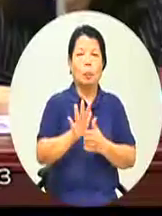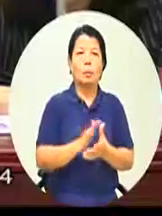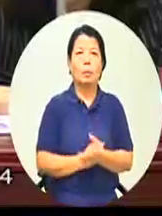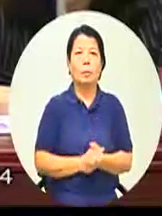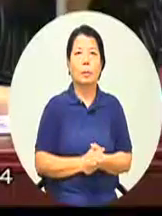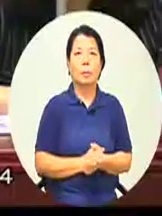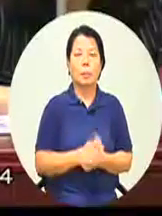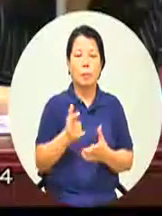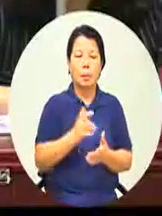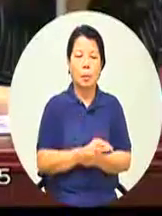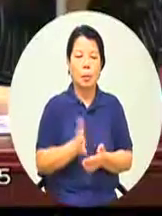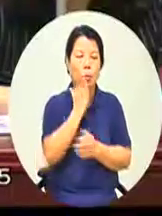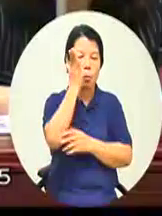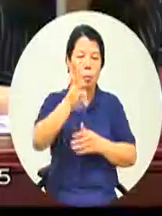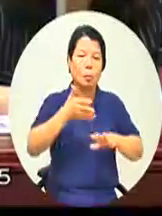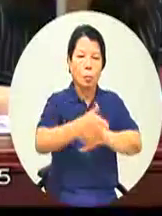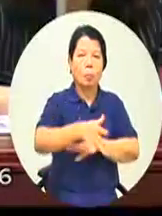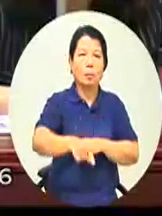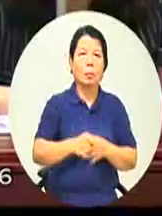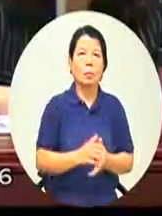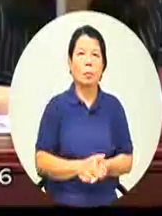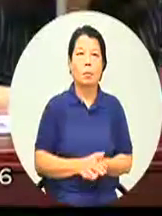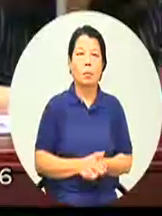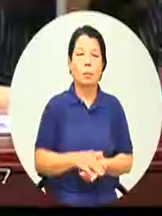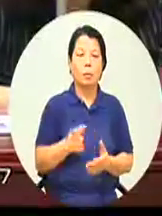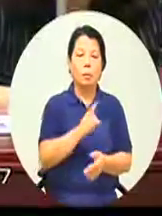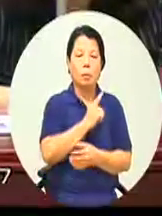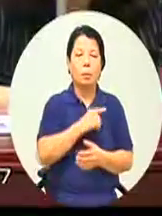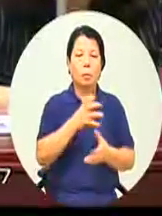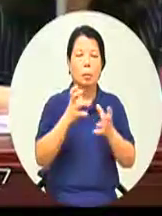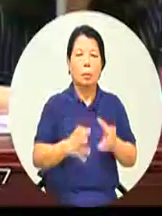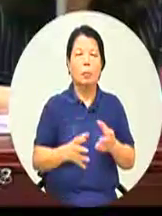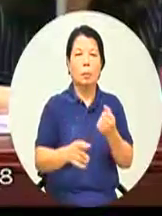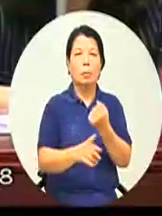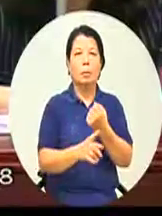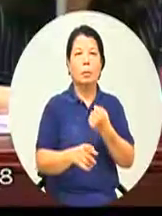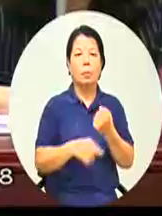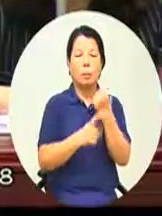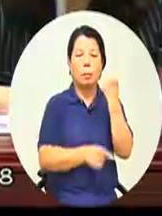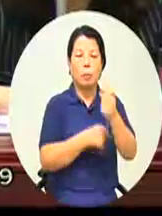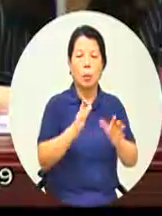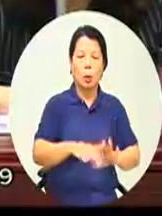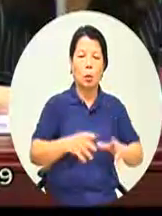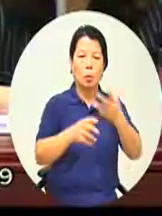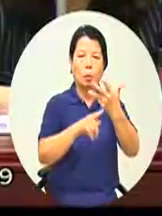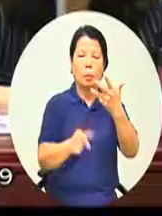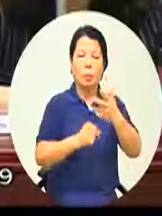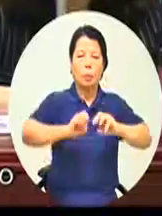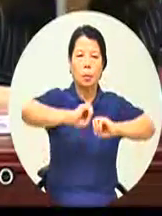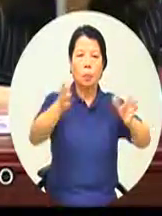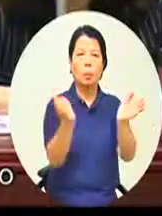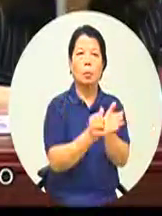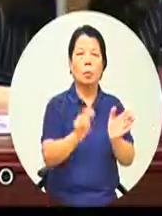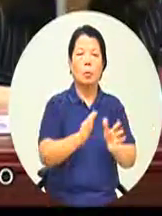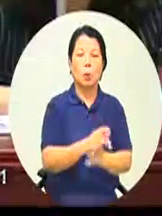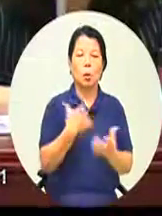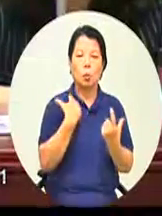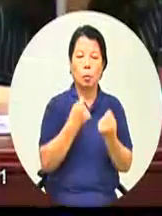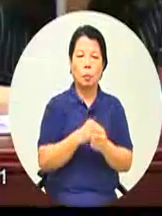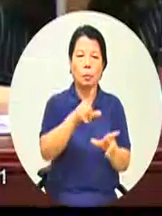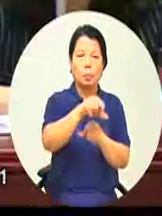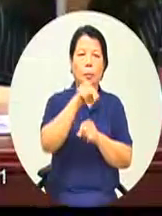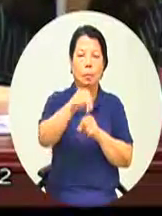我们可以顺利通过。那这样自治条例其实它在8月份我们已经公告实施，然后我们也按照进度哦，就